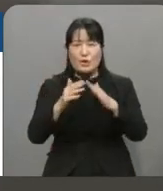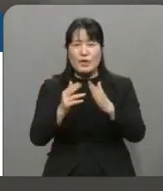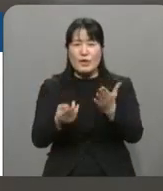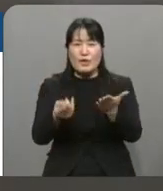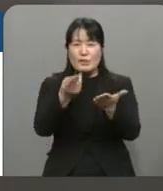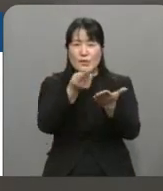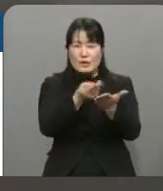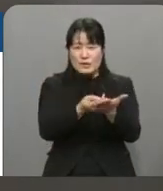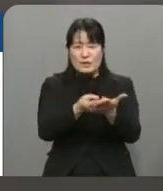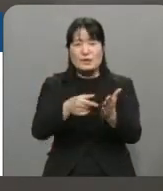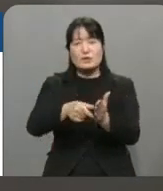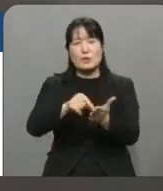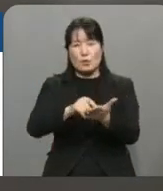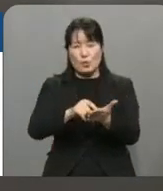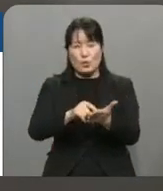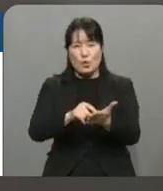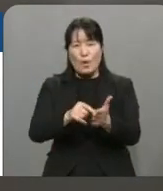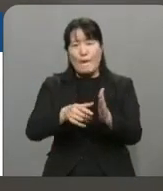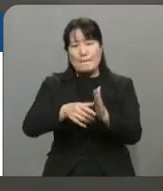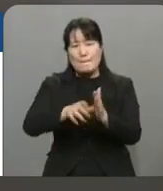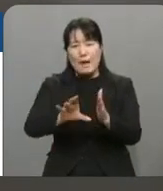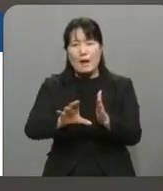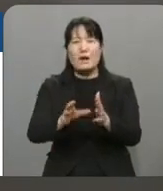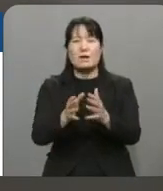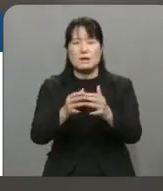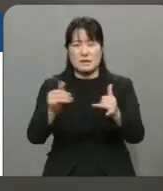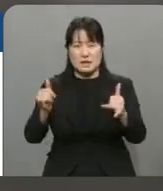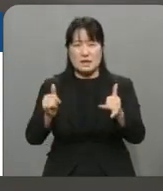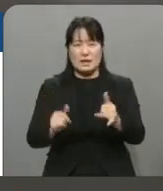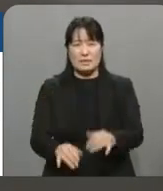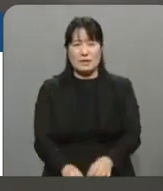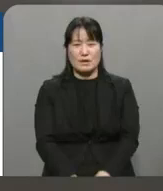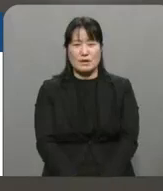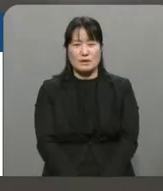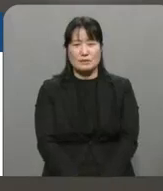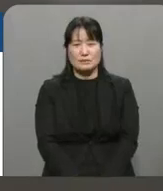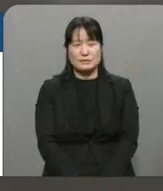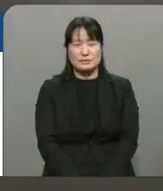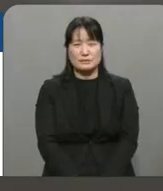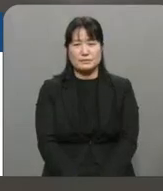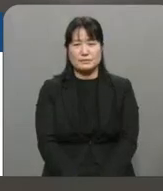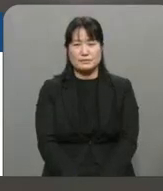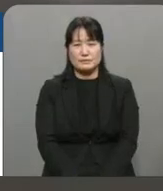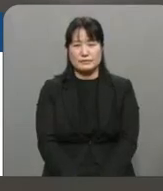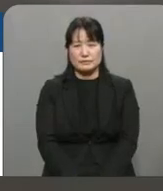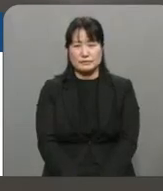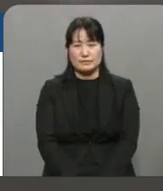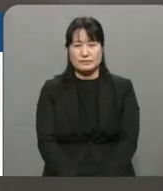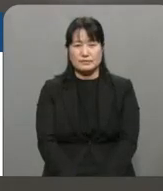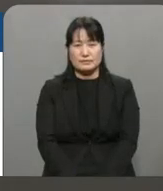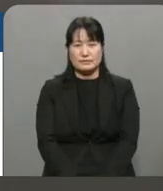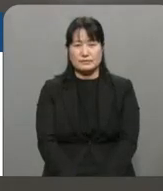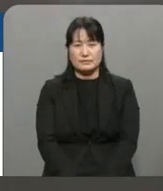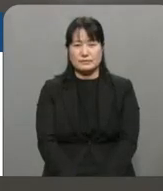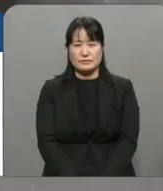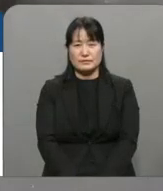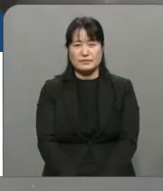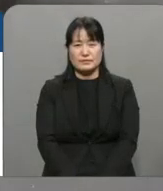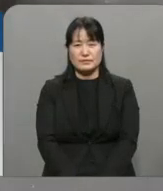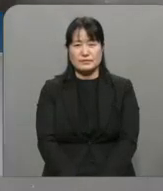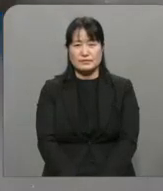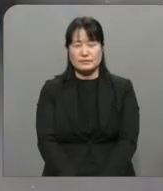그냥 입을 담을 수 없어요. 입을 담을 수 없는 사람이고 저분은 경찰이 아니라 그냥 정신병원에 입원해야 돼요, 저